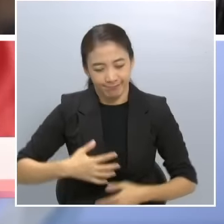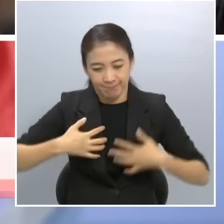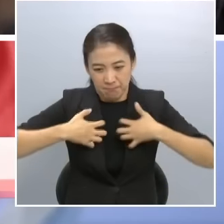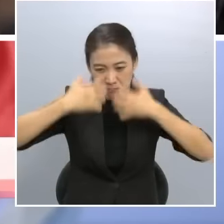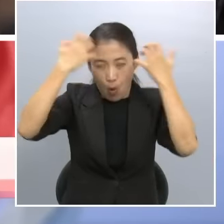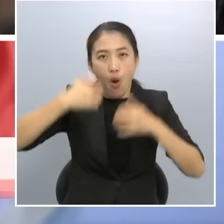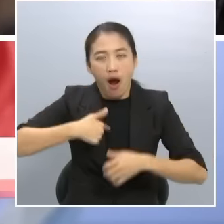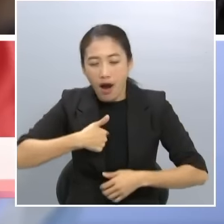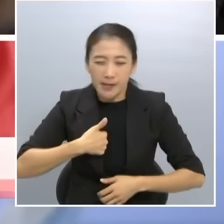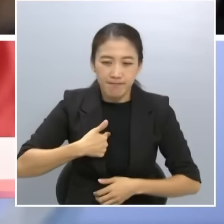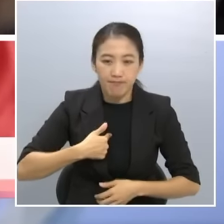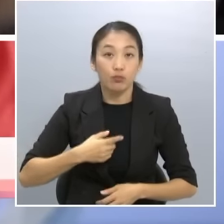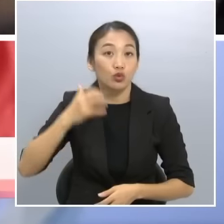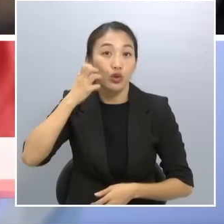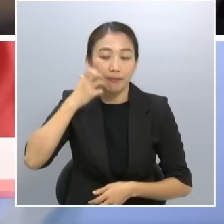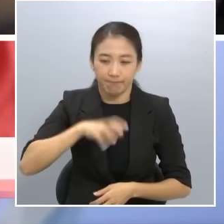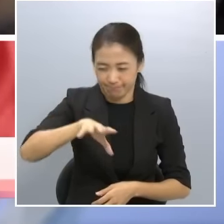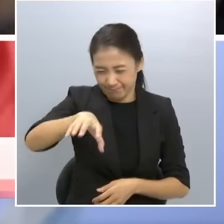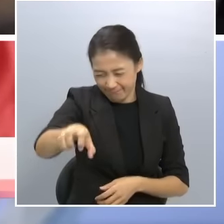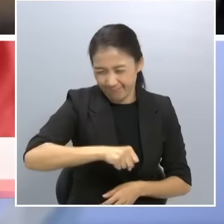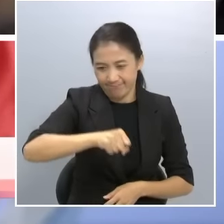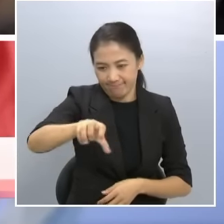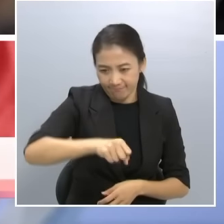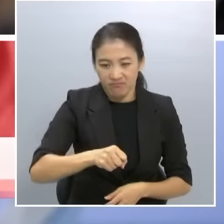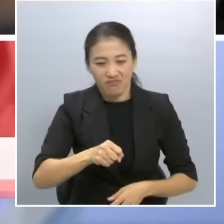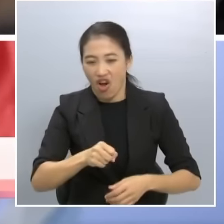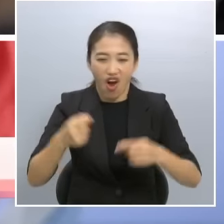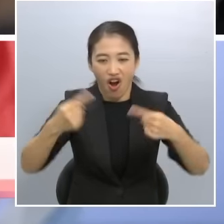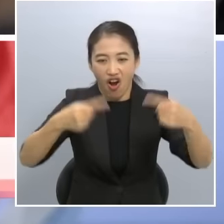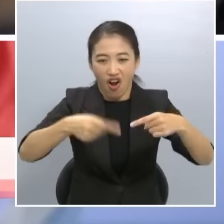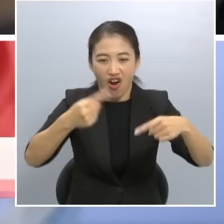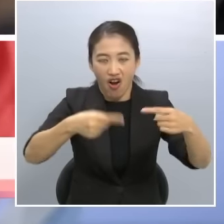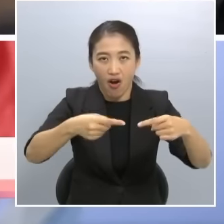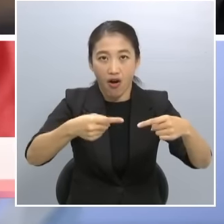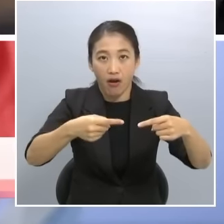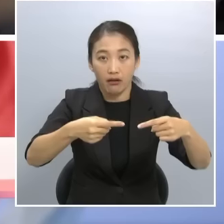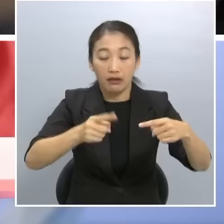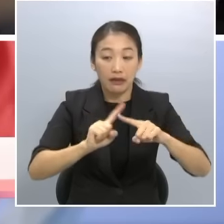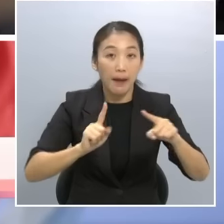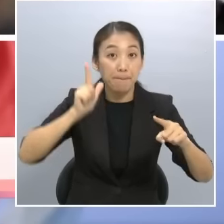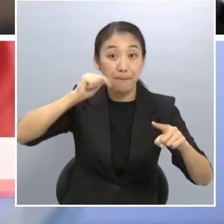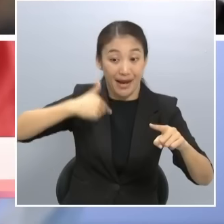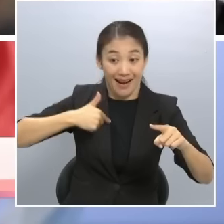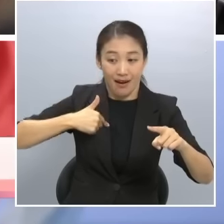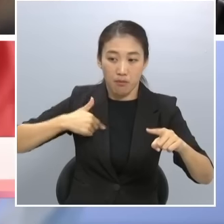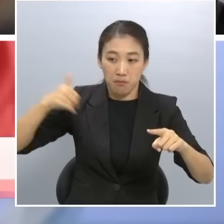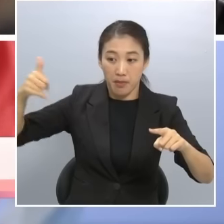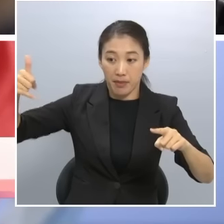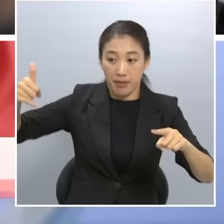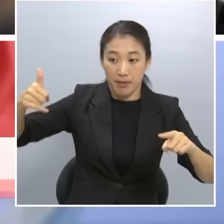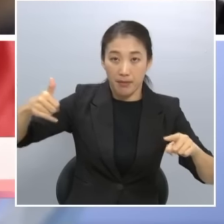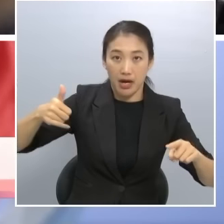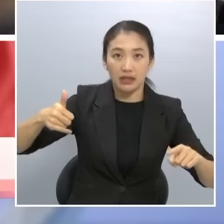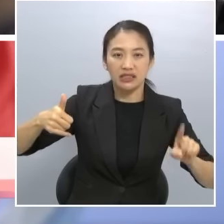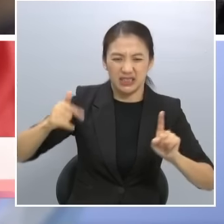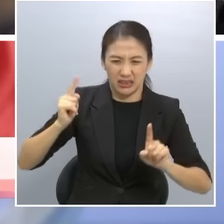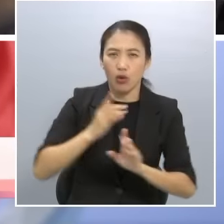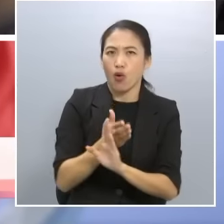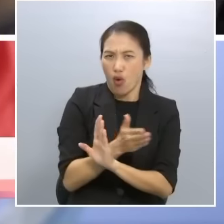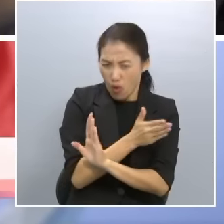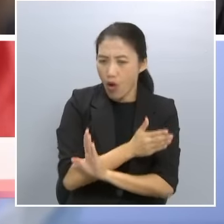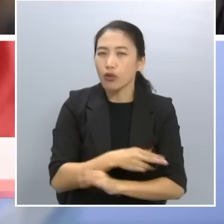พท์มาเลยทะเลาะกันแต่ไม่มีอาวุธแต่แม่เรากับเขาอ่ะทะเลาะกันมาหลายปีแล้วจะฆ่ากันหลายปีแล้วแล้วเราพยายามจะแยกแม่แยกเขา